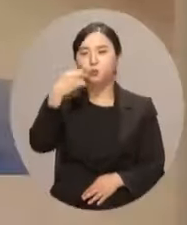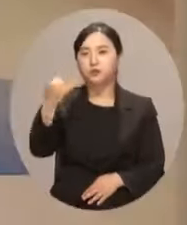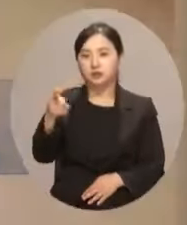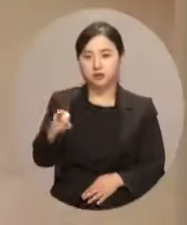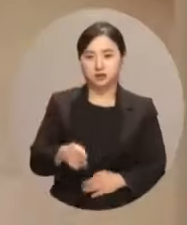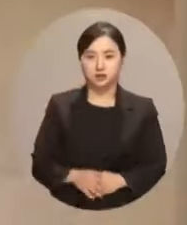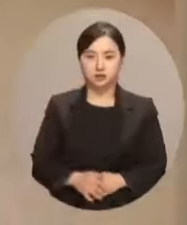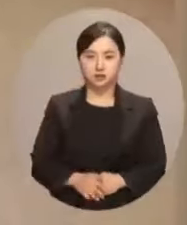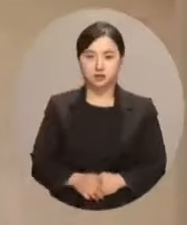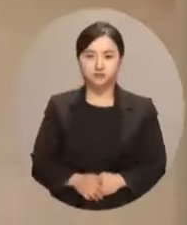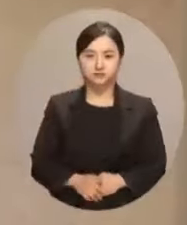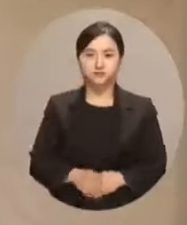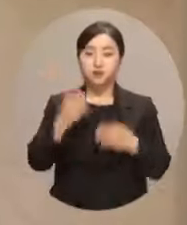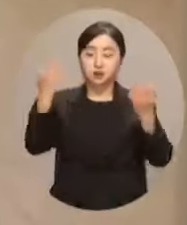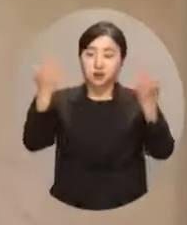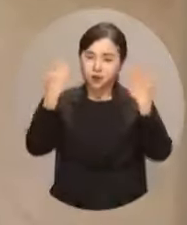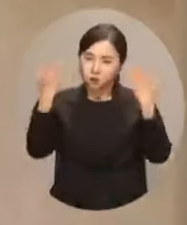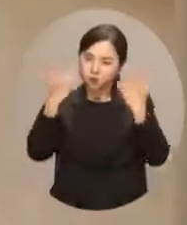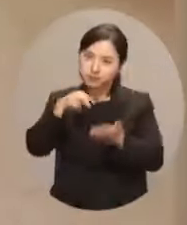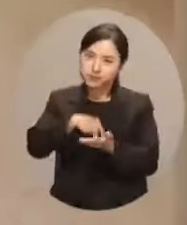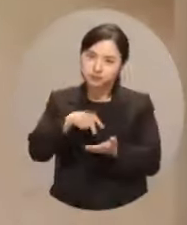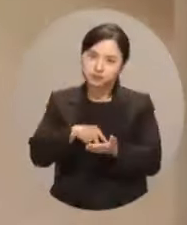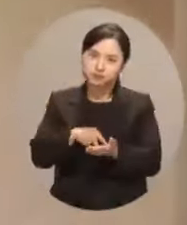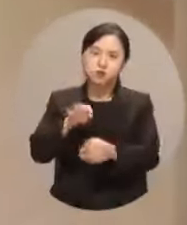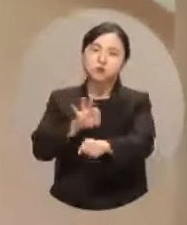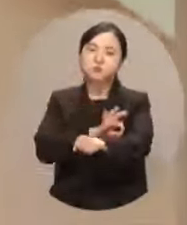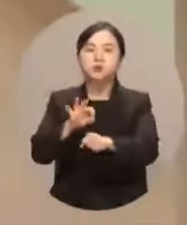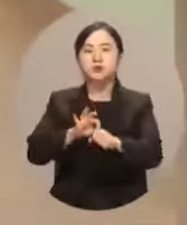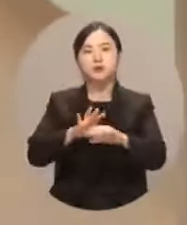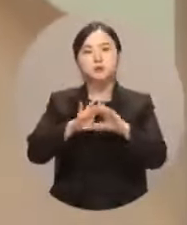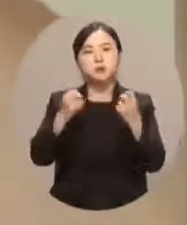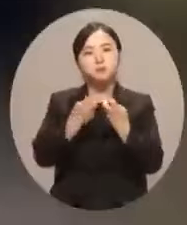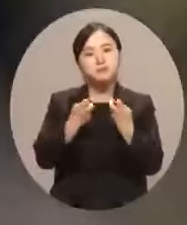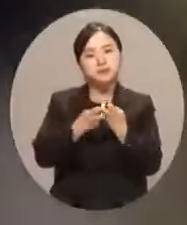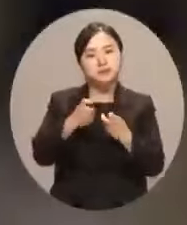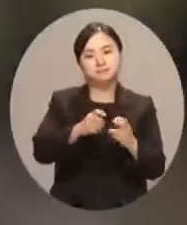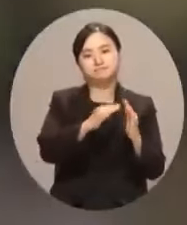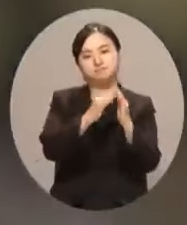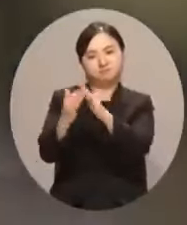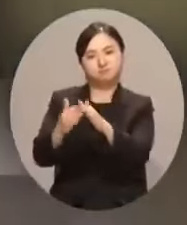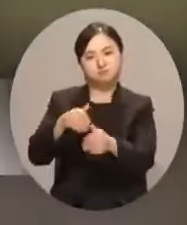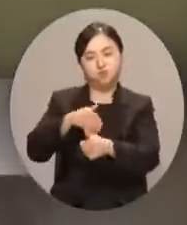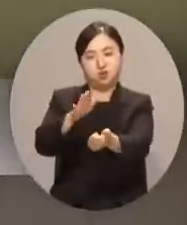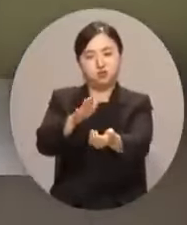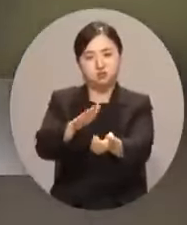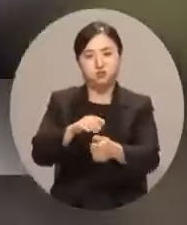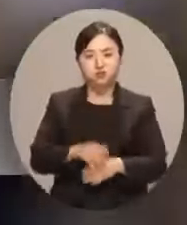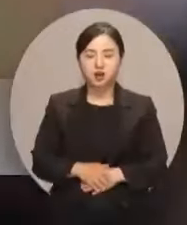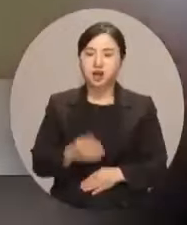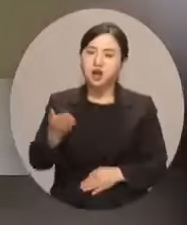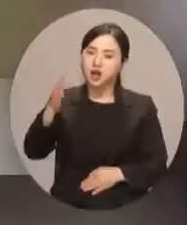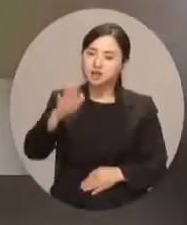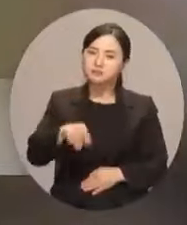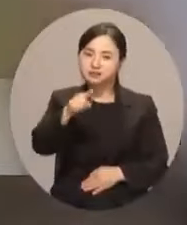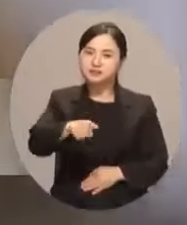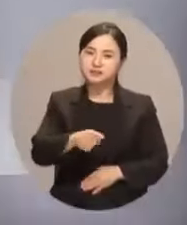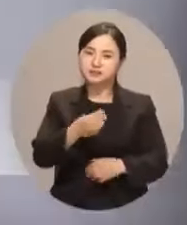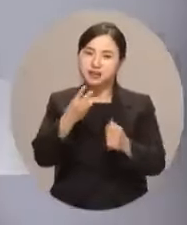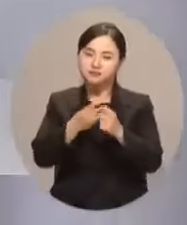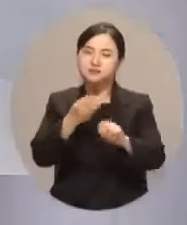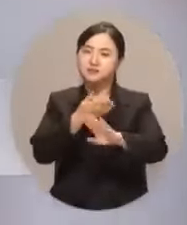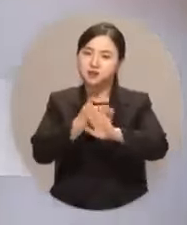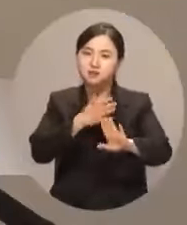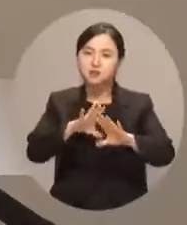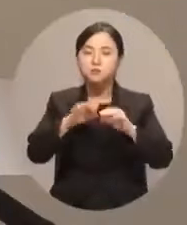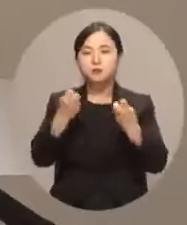어머니께서는요. 학교로서는 유일한 대책이 강제 전학. 하지만 교사 노조는 제3의 대책이 시급하다고